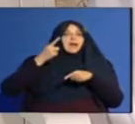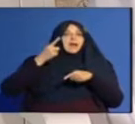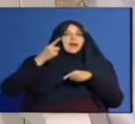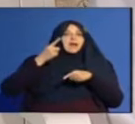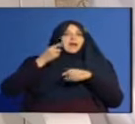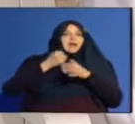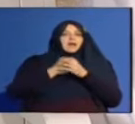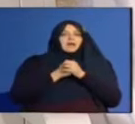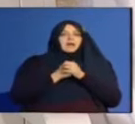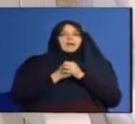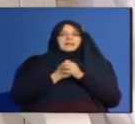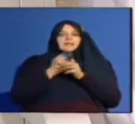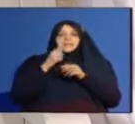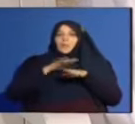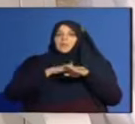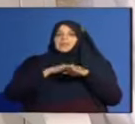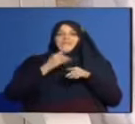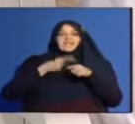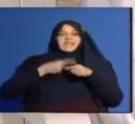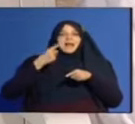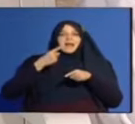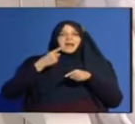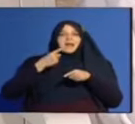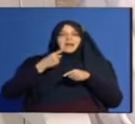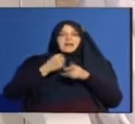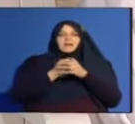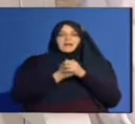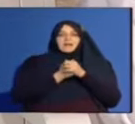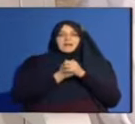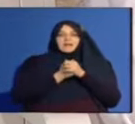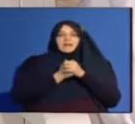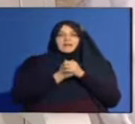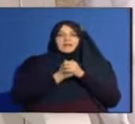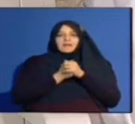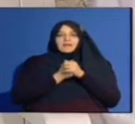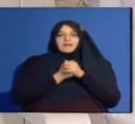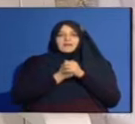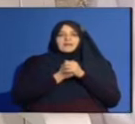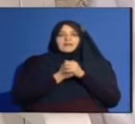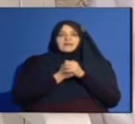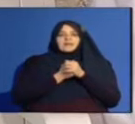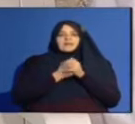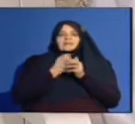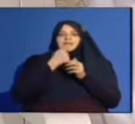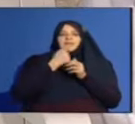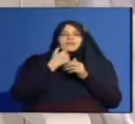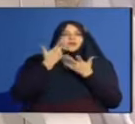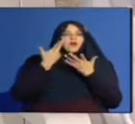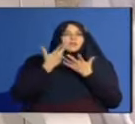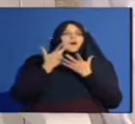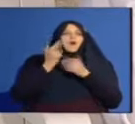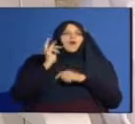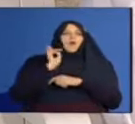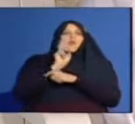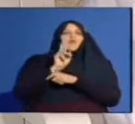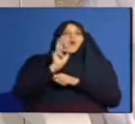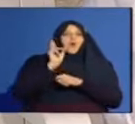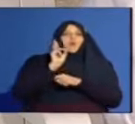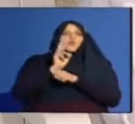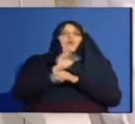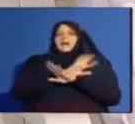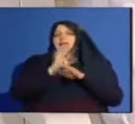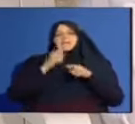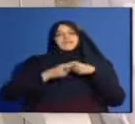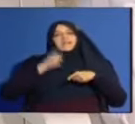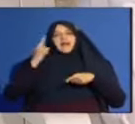حاضية بقوة الشيء المقضي به. نعم. ما يعني استنفذ كل الطرق نتاع الطعن خلاص يعني اصبح حكما